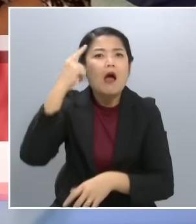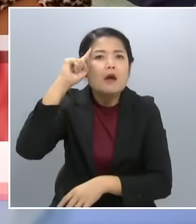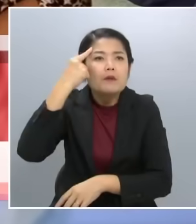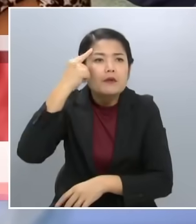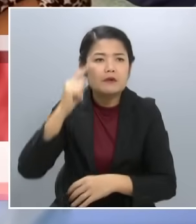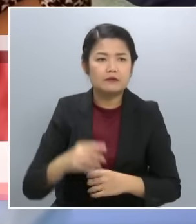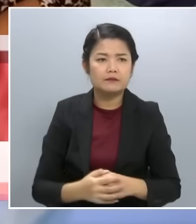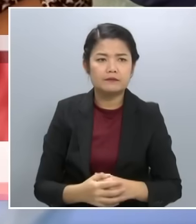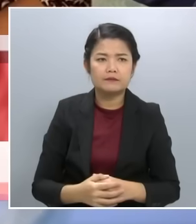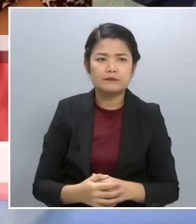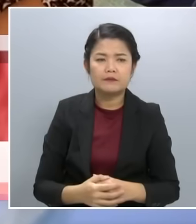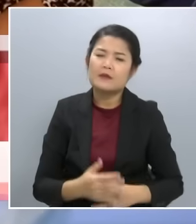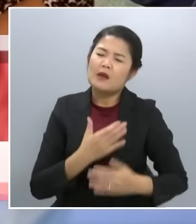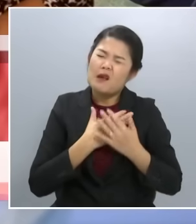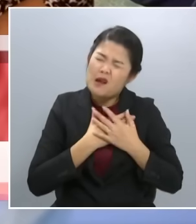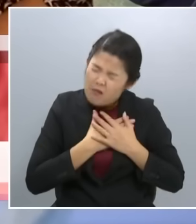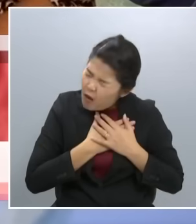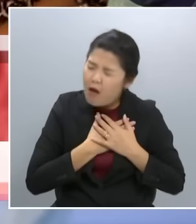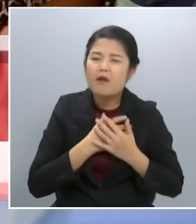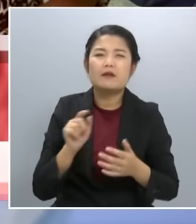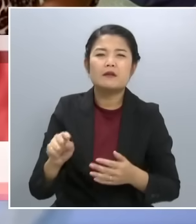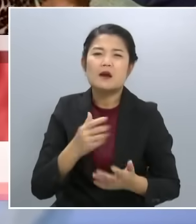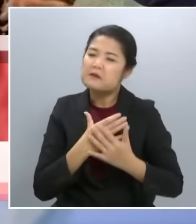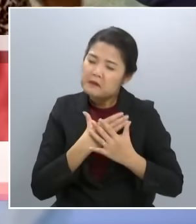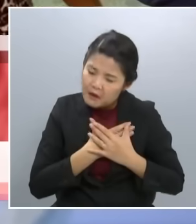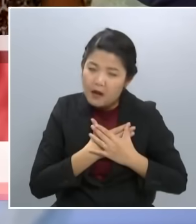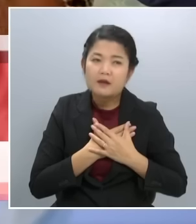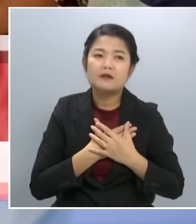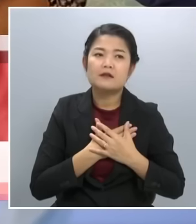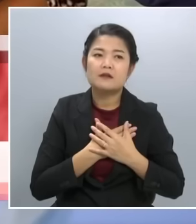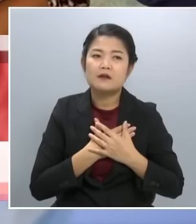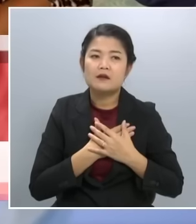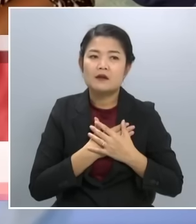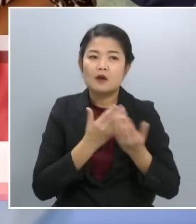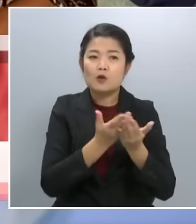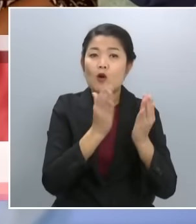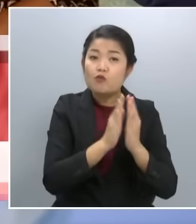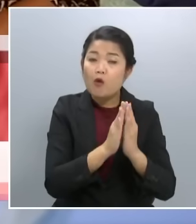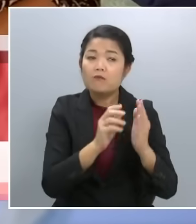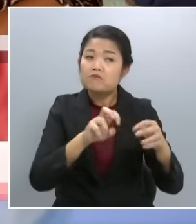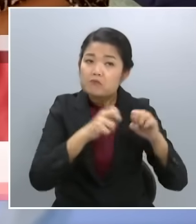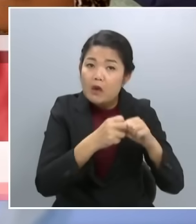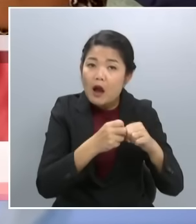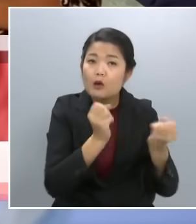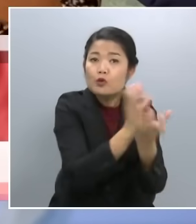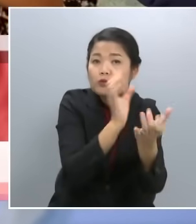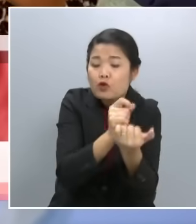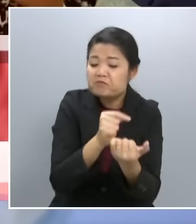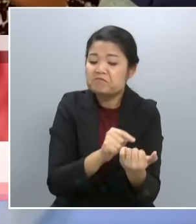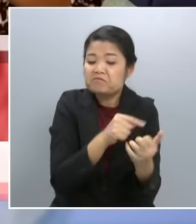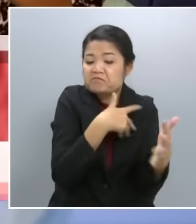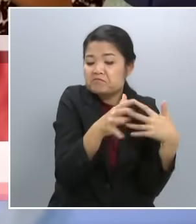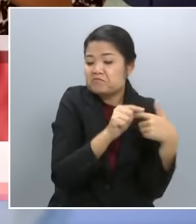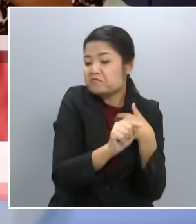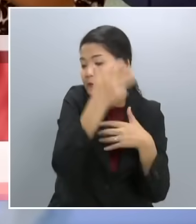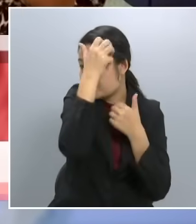ให้หมดทุกอย่างอ่ะนะมันรักของมันน่ะง่ายๆเลยเลยมันยอมขัดใจกับคนในบ้านได้ทุกทุกคนน่ะเพื่อทุ่มเทแต่อย่าขัด